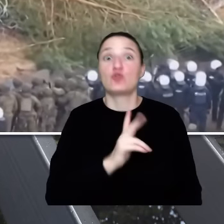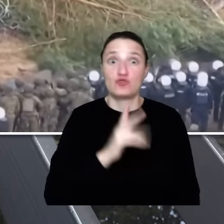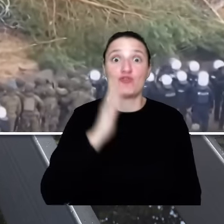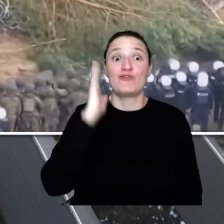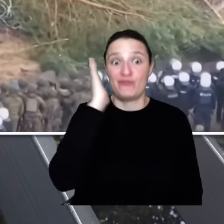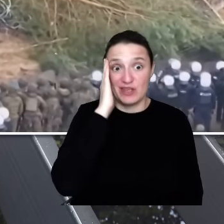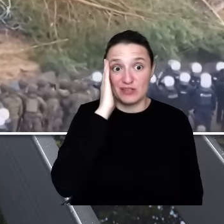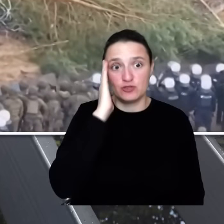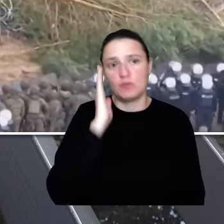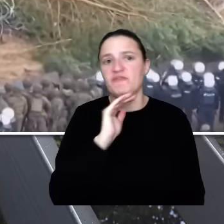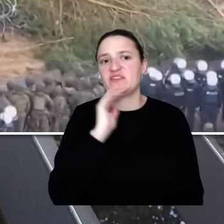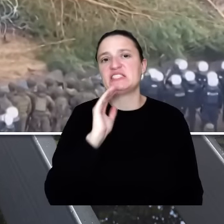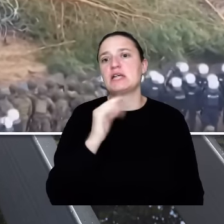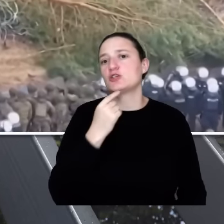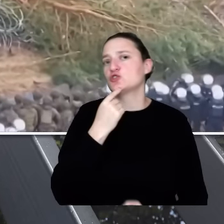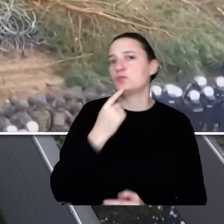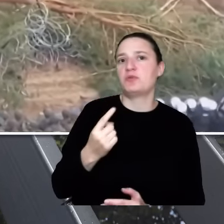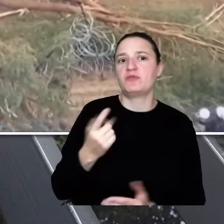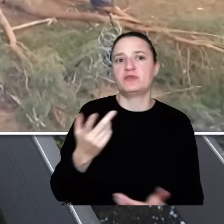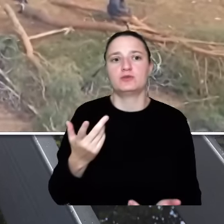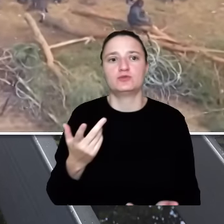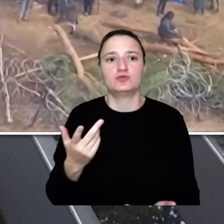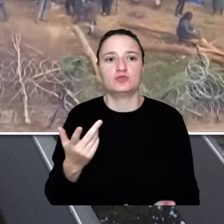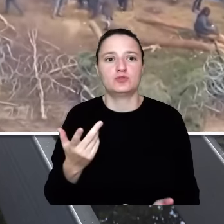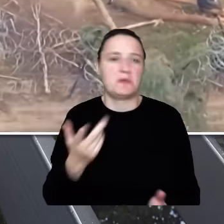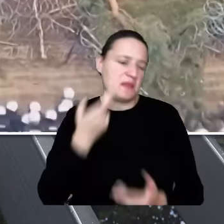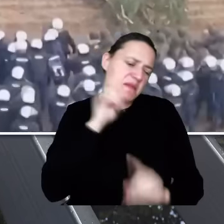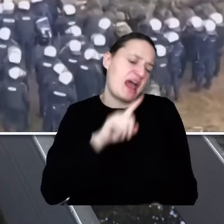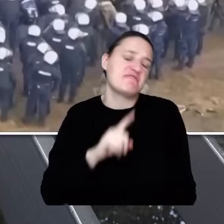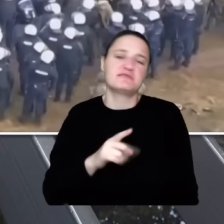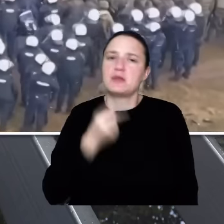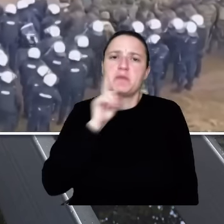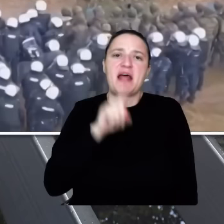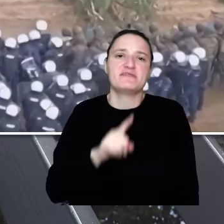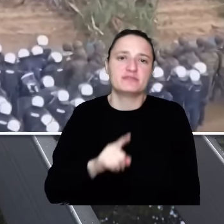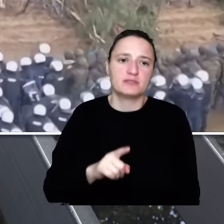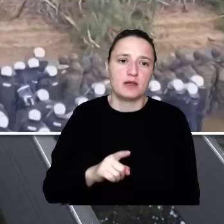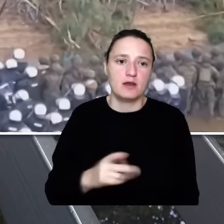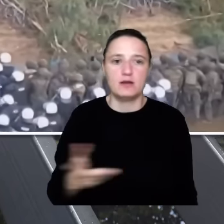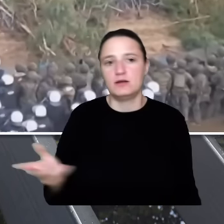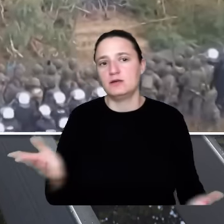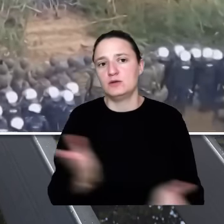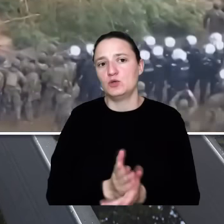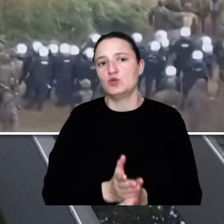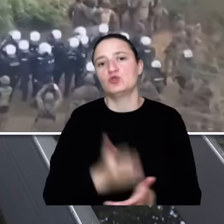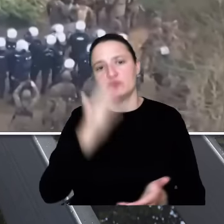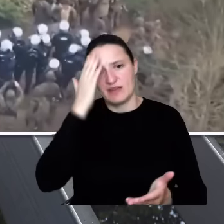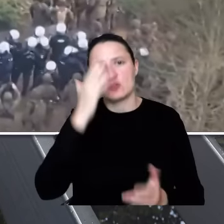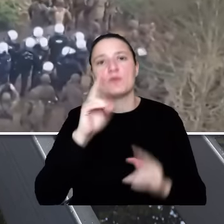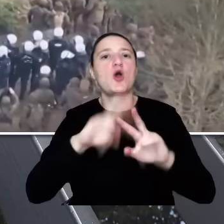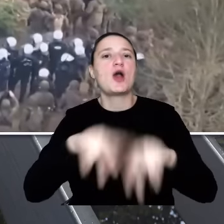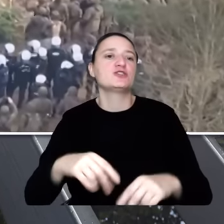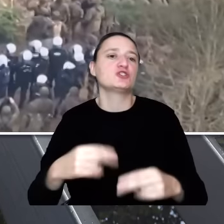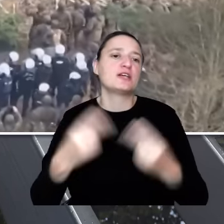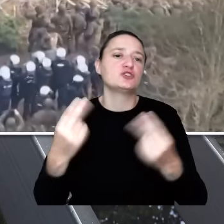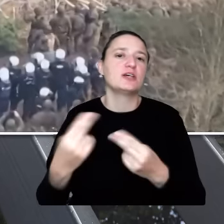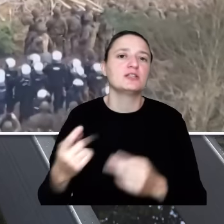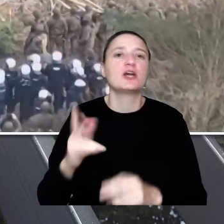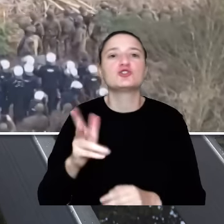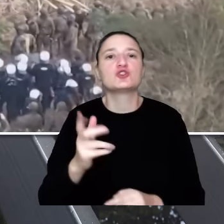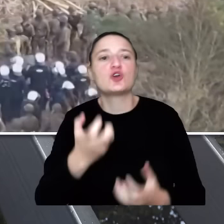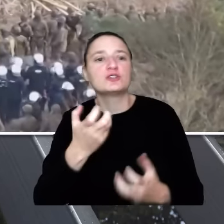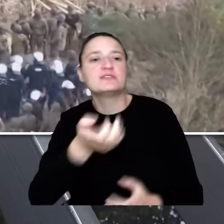wystarczy całkowicie na bombę powiedzieć, że to jest nieprawda, a potem już wiadomo, że inni dziennikarze pchający się do